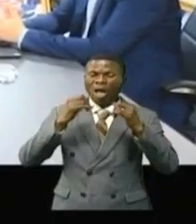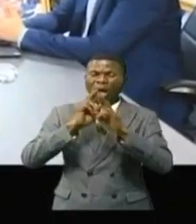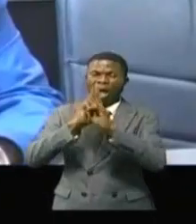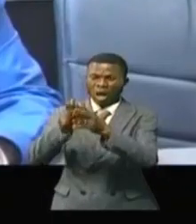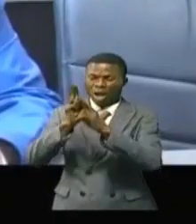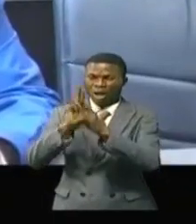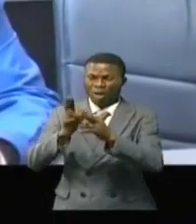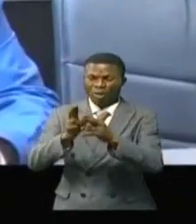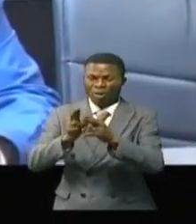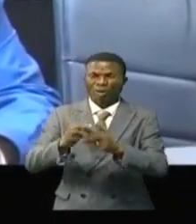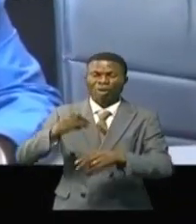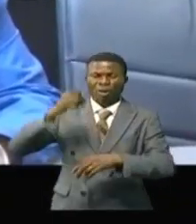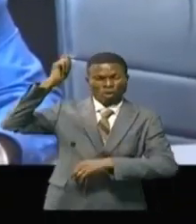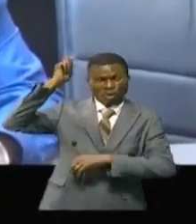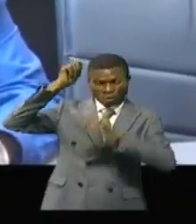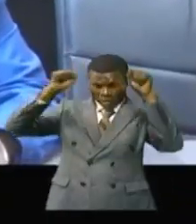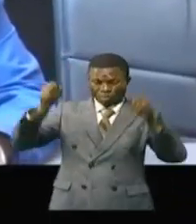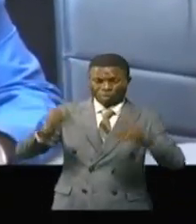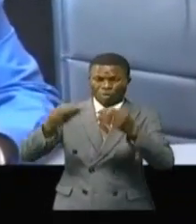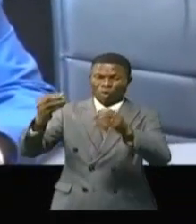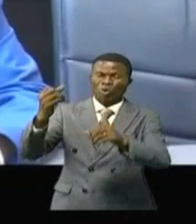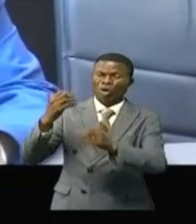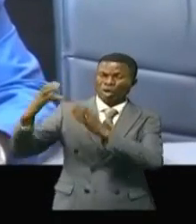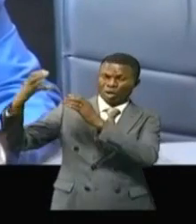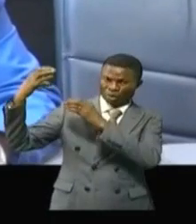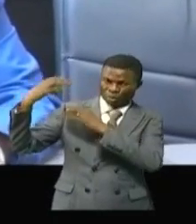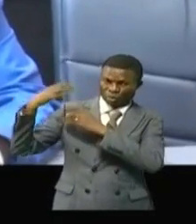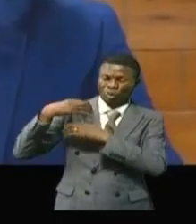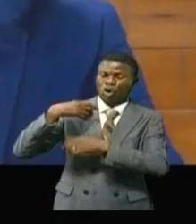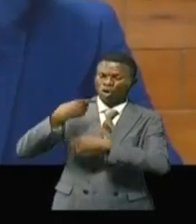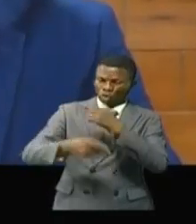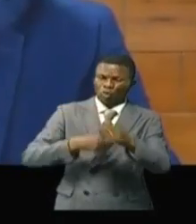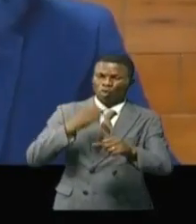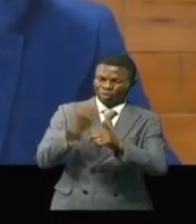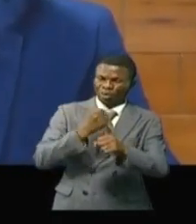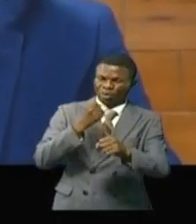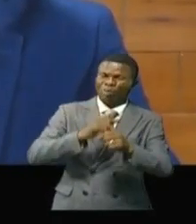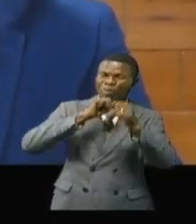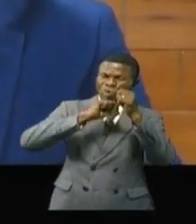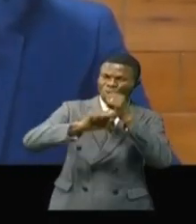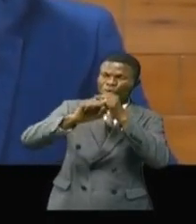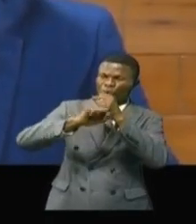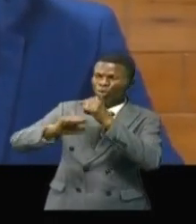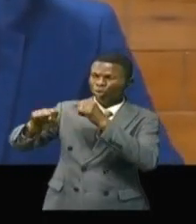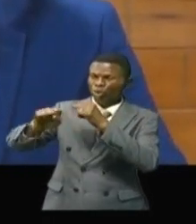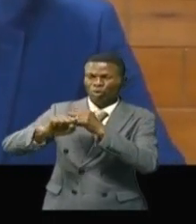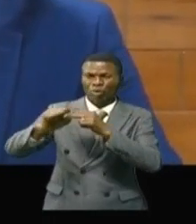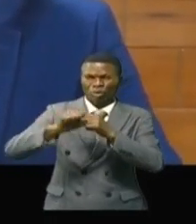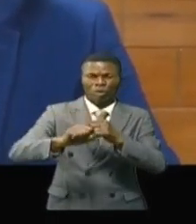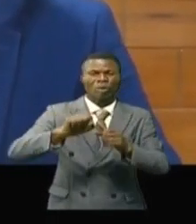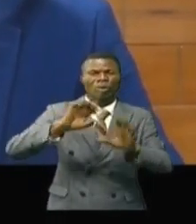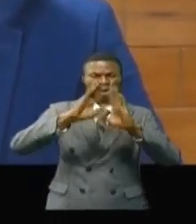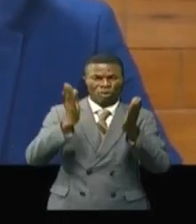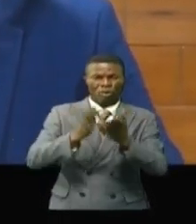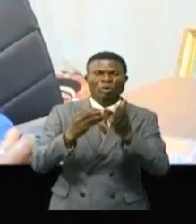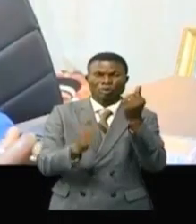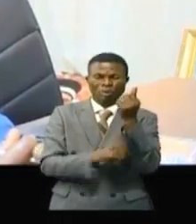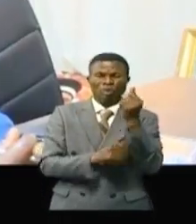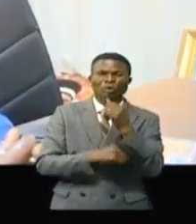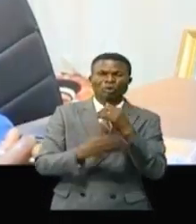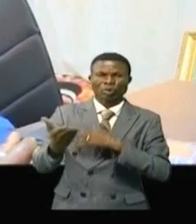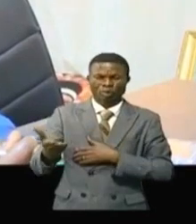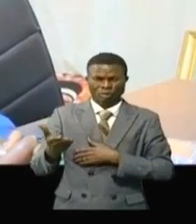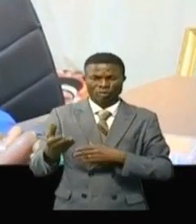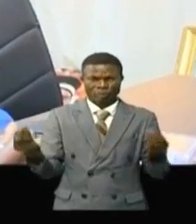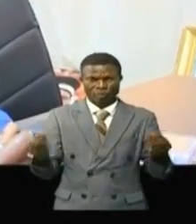qui le magistrat suprême a confié cette mission, est en pleine campagne de sensibilisation et de vulgarisation auprès de ses assujettis. Le